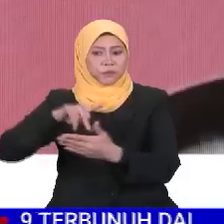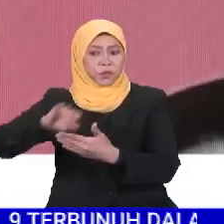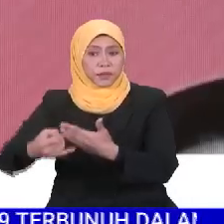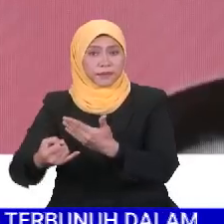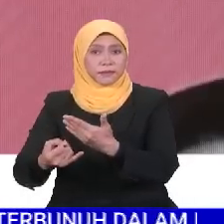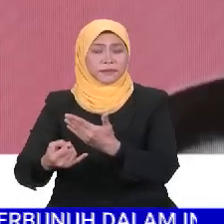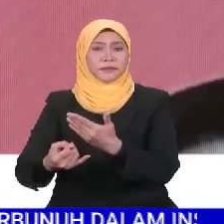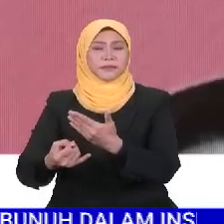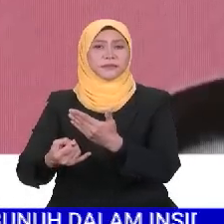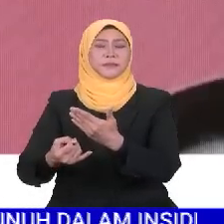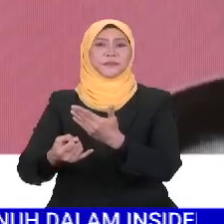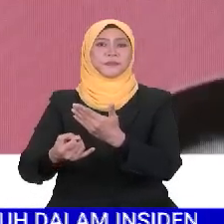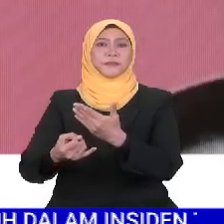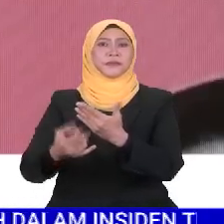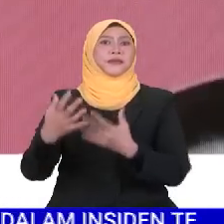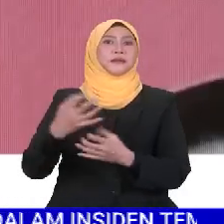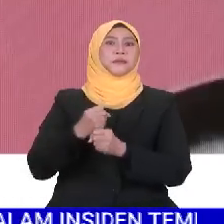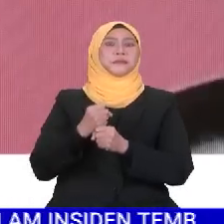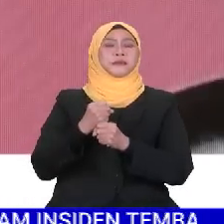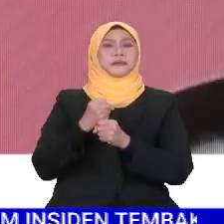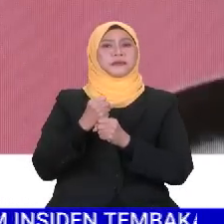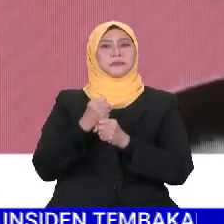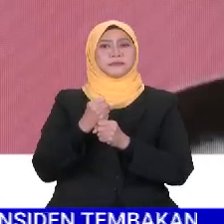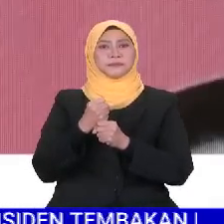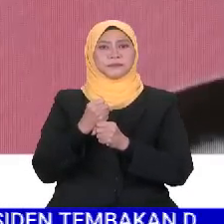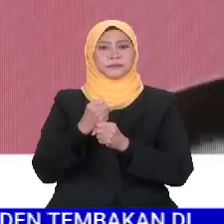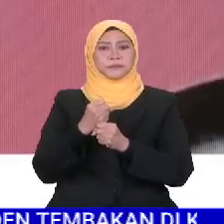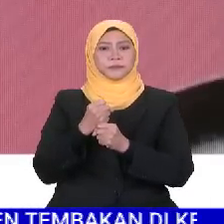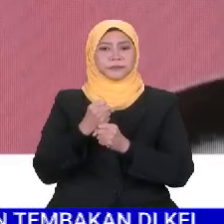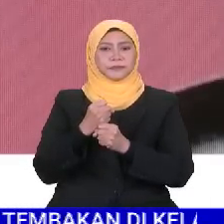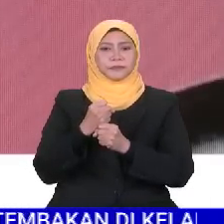projek dan mendapat